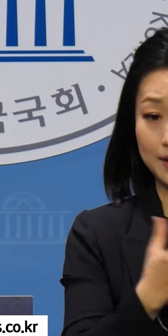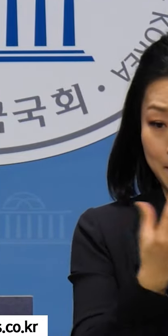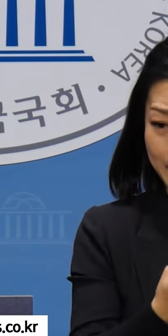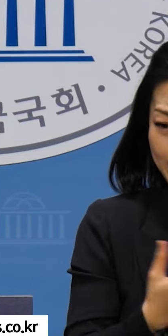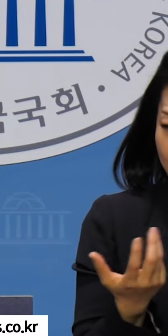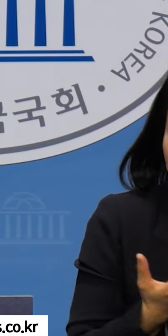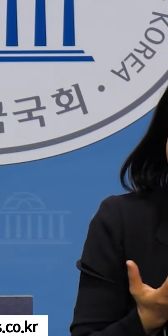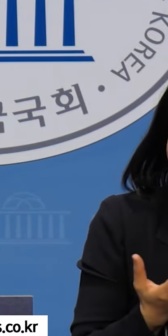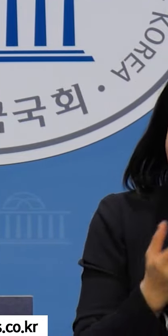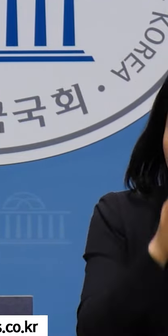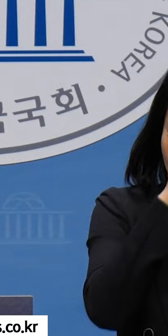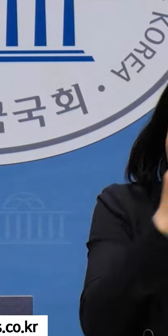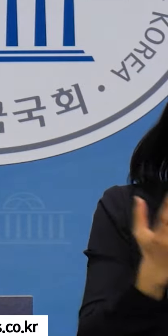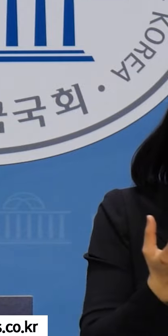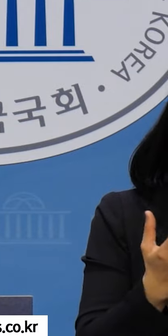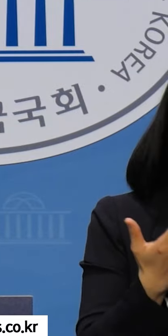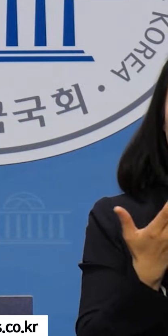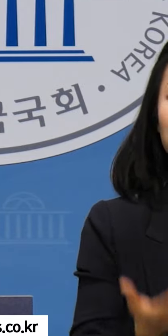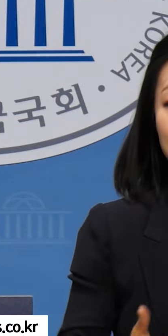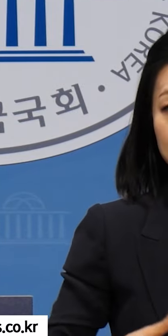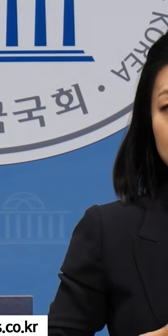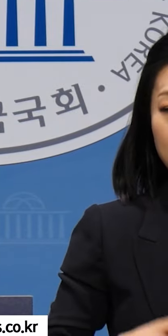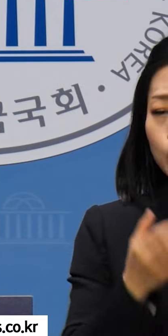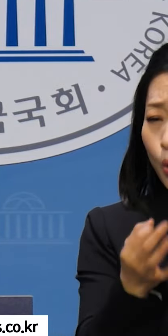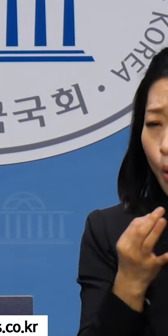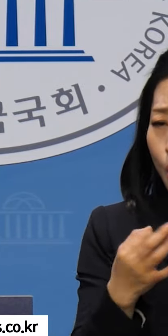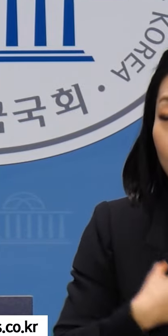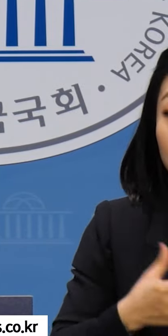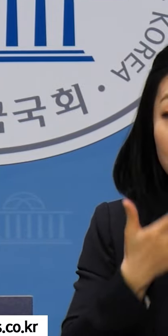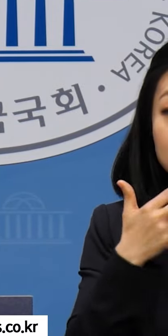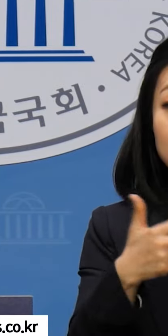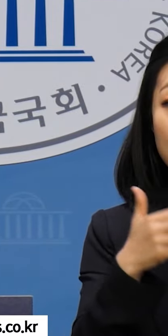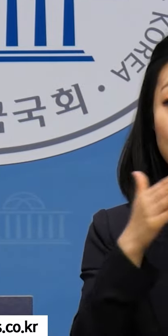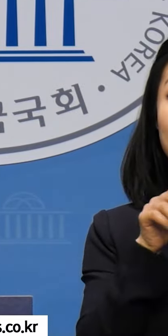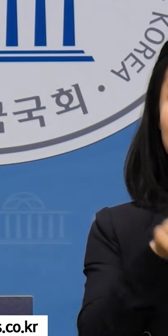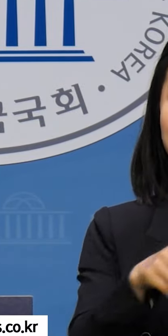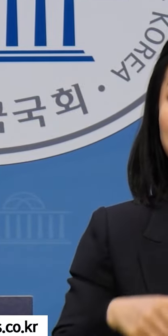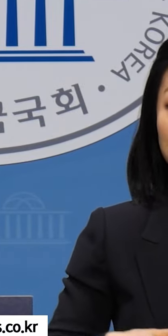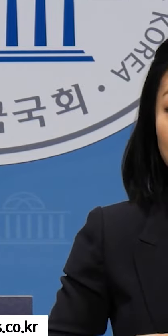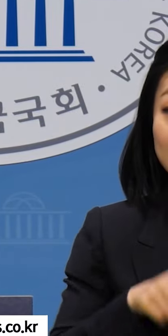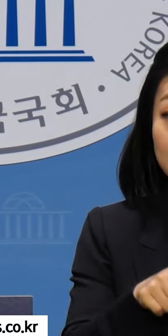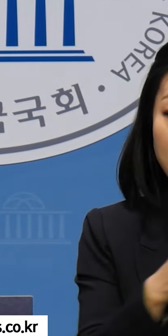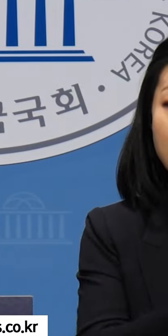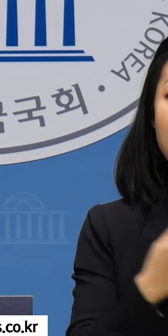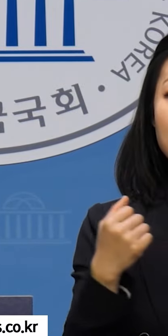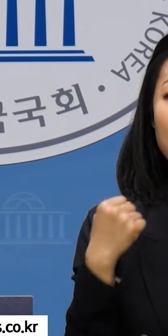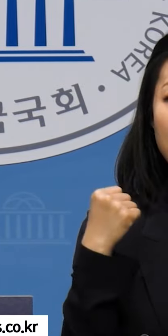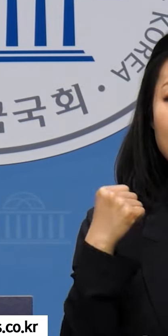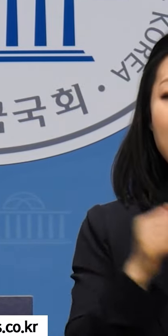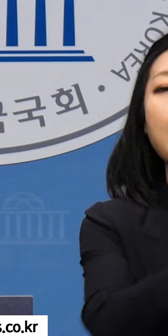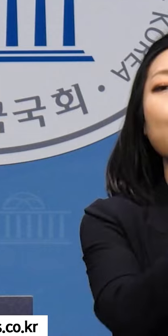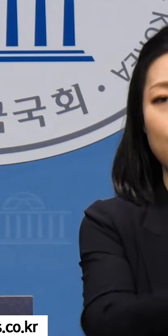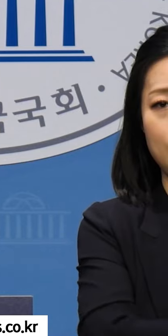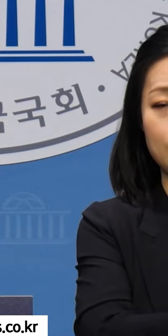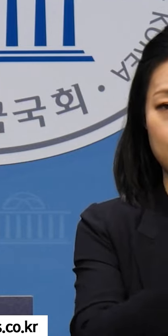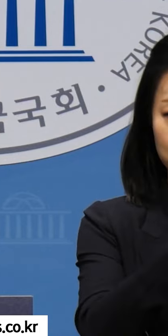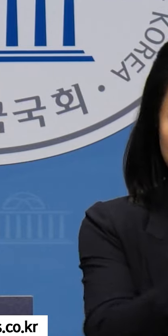합니다 아프면 돈 걱정 없이 병원에 가야 합니다 이것이 건강권 있니다